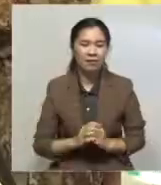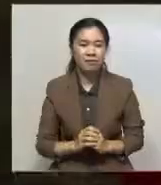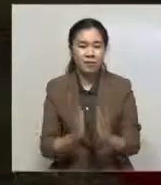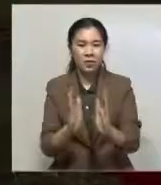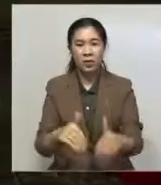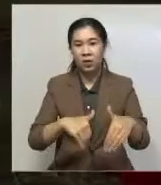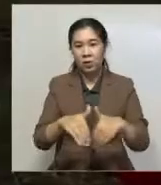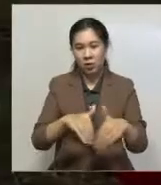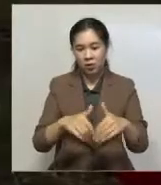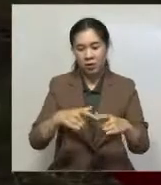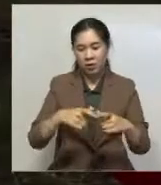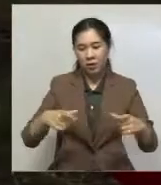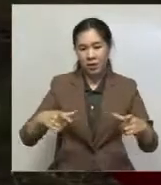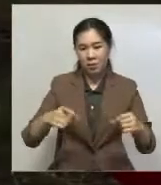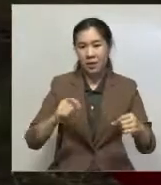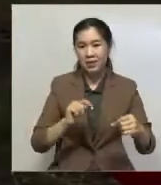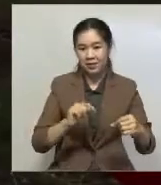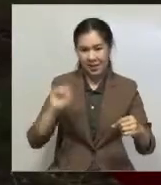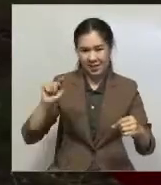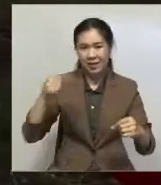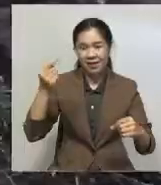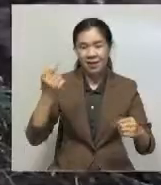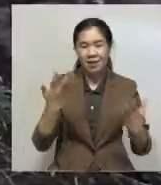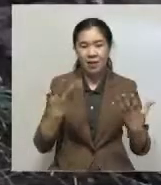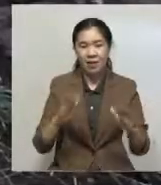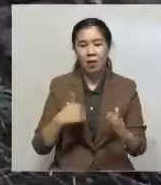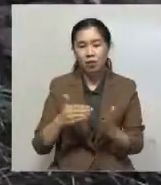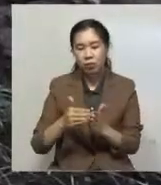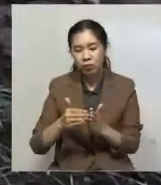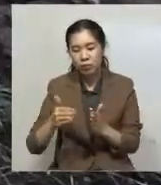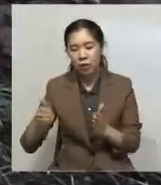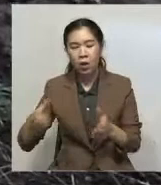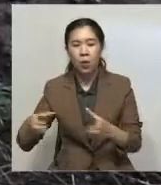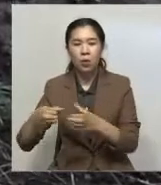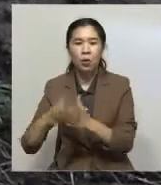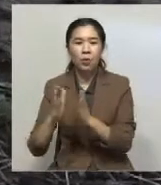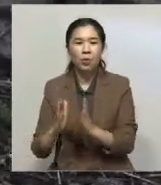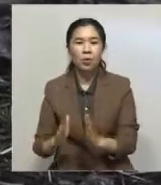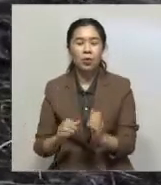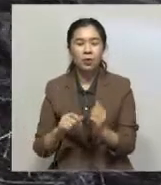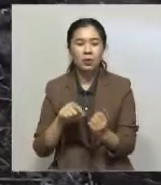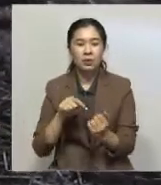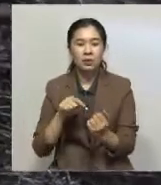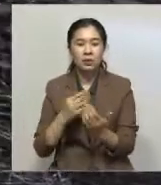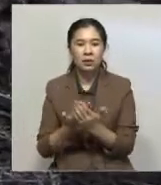ชาชนที่ถือบัตรสวัสดิการแห่งรัฐจะได้เป็นกลุ่มแรกนะคะจากนั้นจะขยายไปยังกลุ่มที่มีรายได้ไม่เ